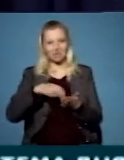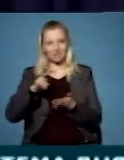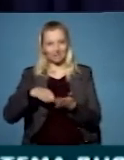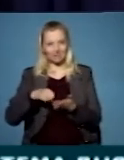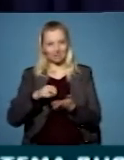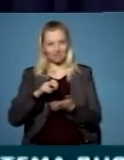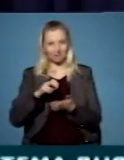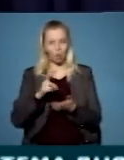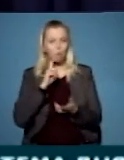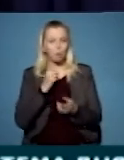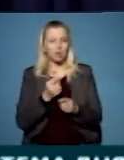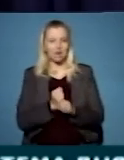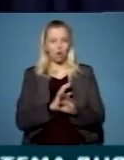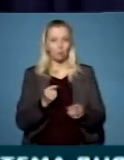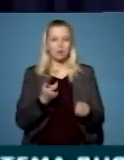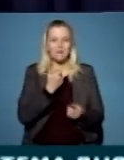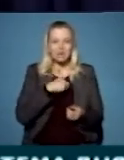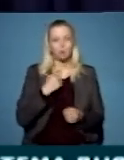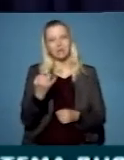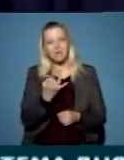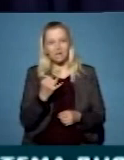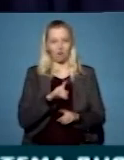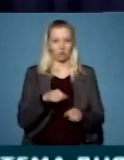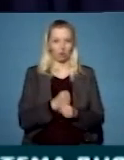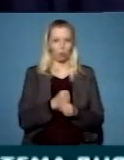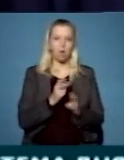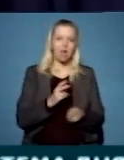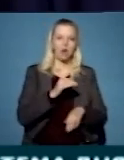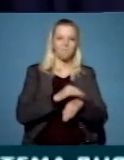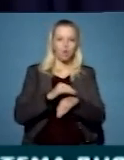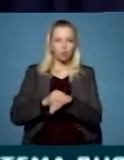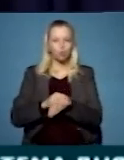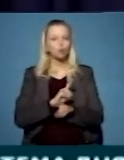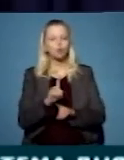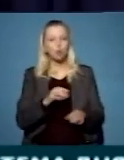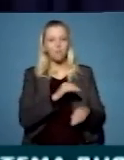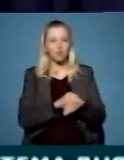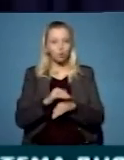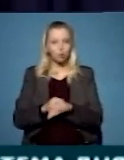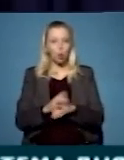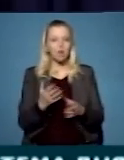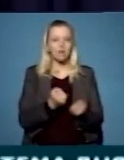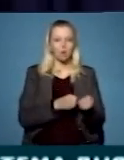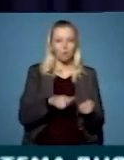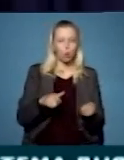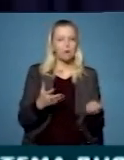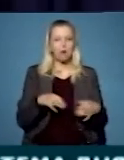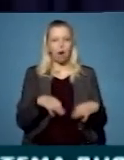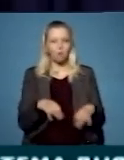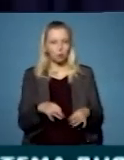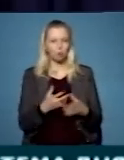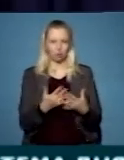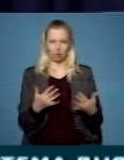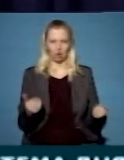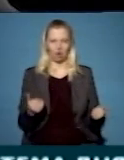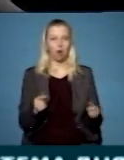поки що ми цього не робимо, ми для себе, для цікавості робимо, як фіксує, що фіксує, які водії, які автомобілі і так далі, і тому